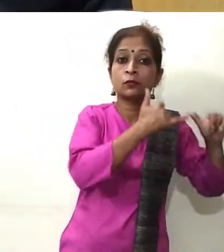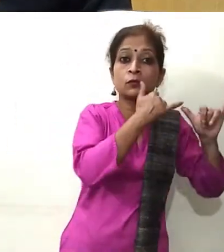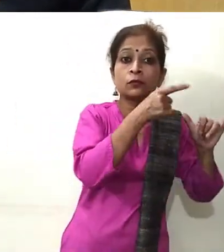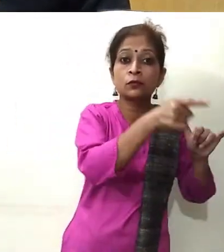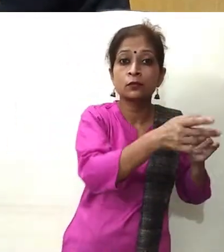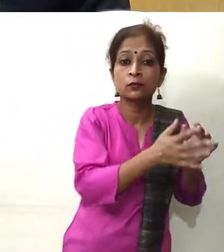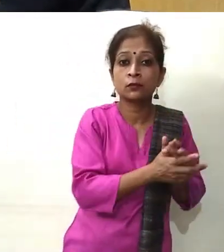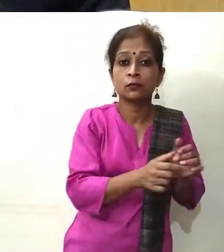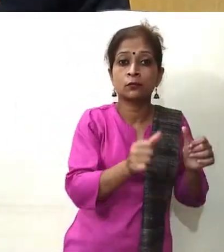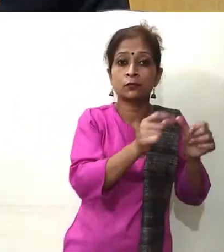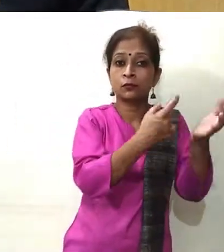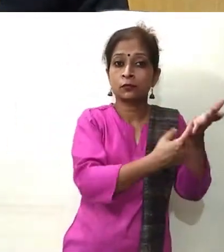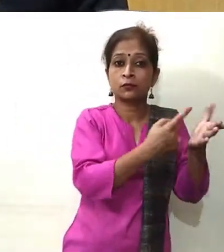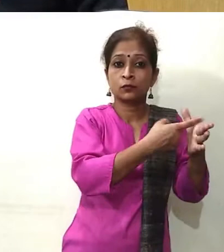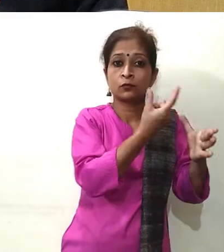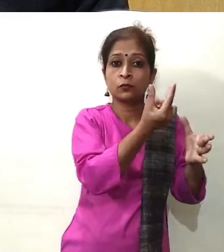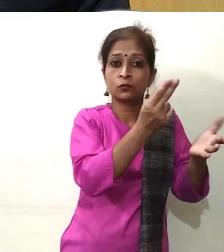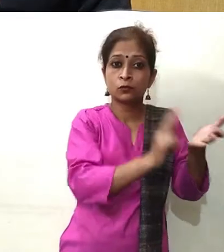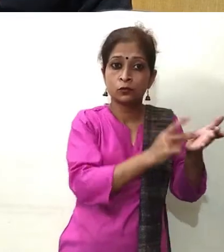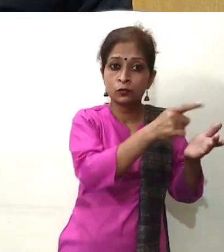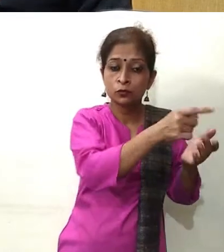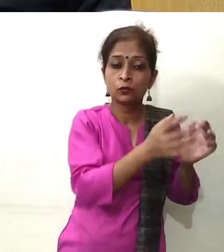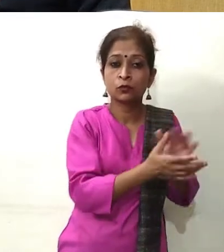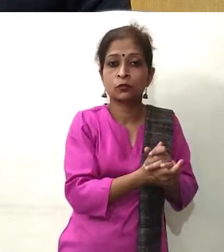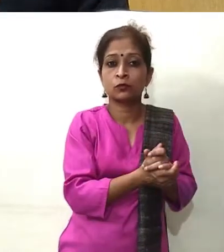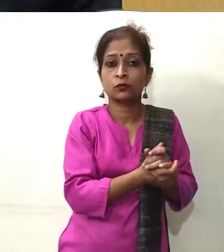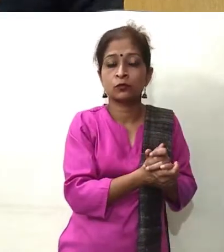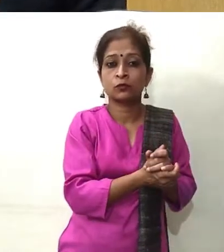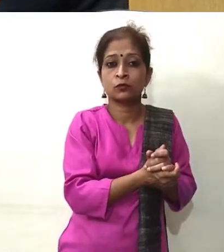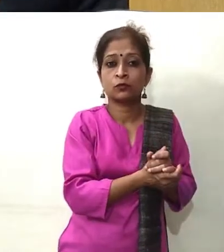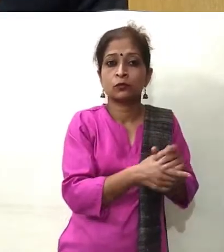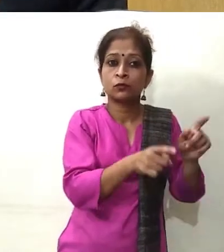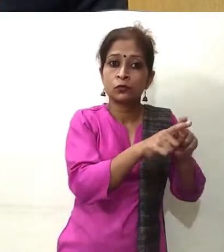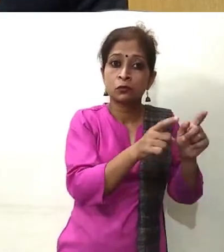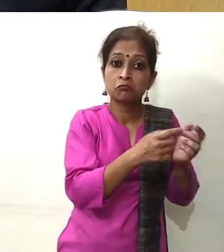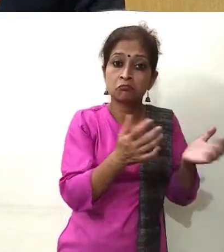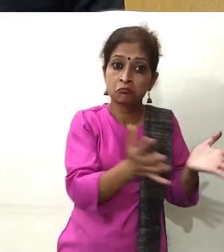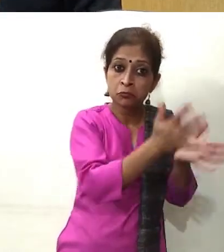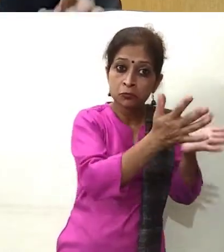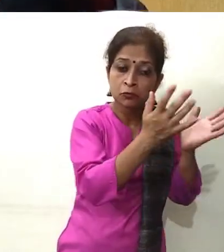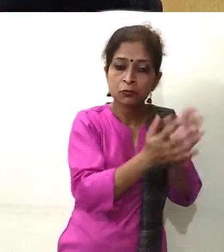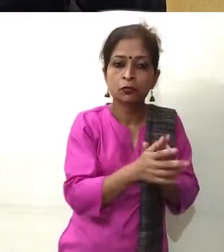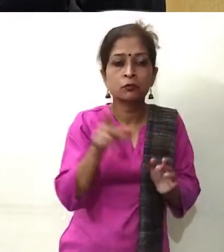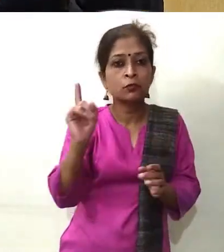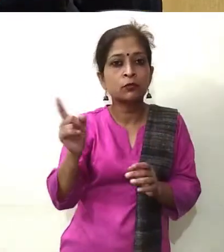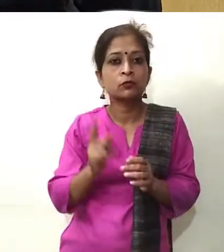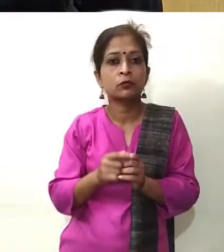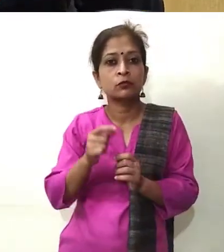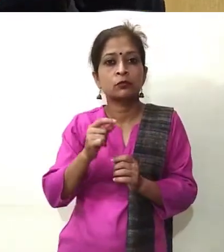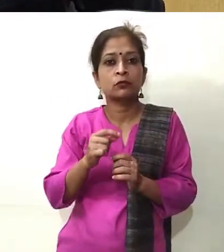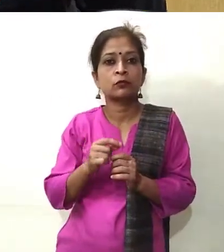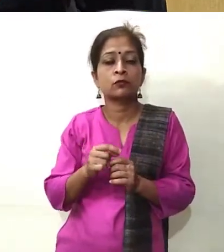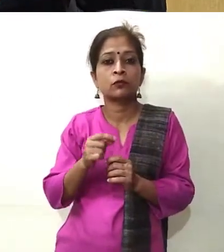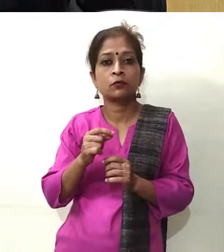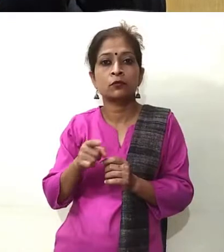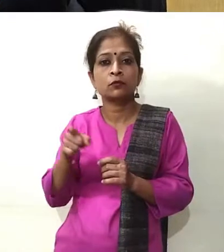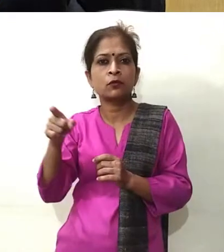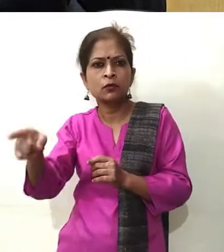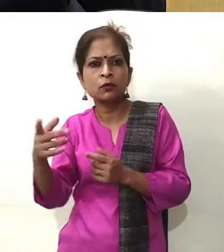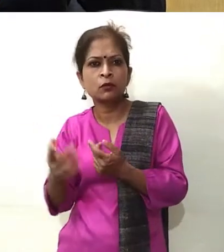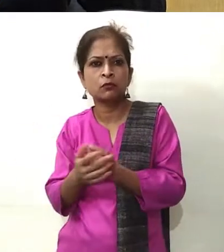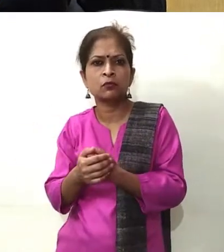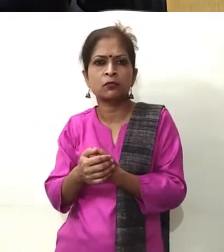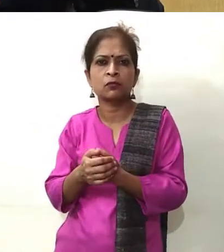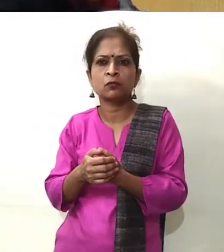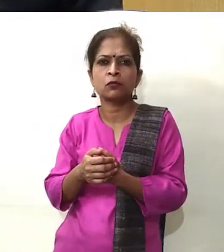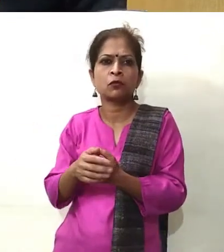प्रोत्साहित करते रहते हैं, मद्र नरेश हमेशा कर्ण को हतोत्साहित करते रहते हैं। अच्छा। मैंने बताया ना कि कृष्ण मन का सूचक, सारथी हमेशा मन का